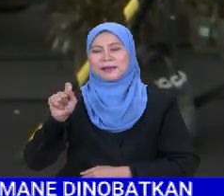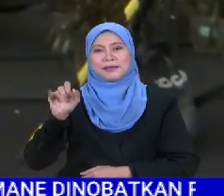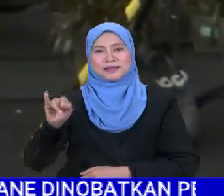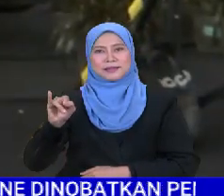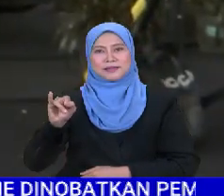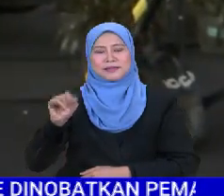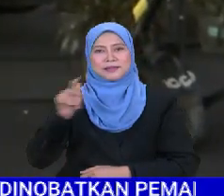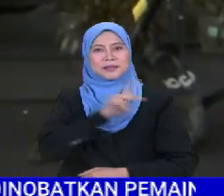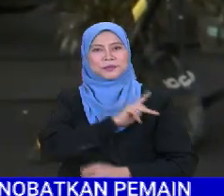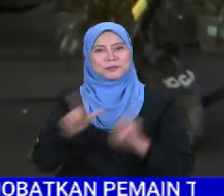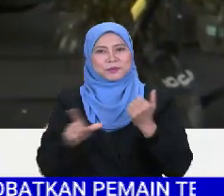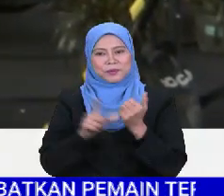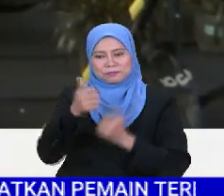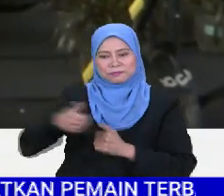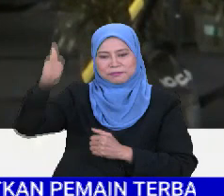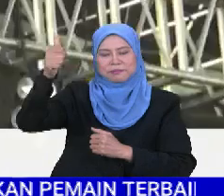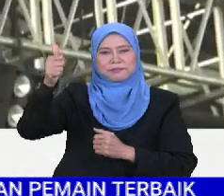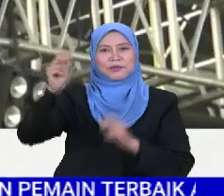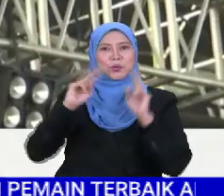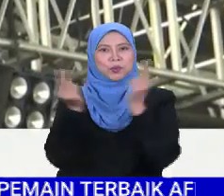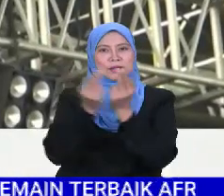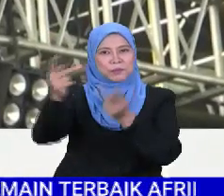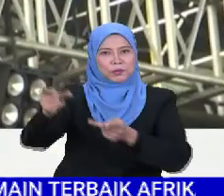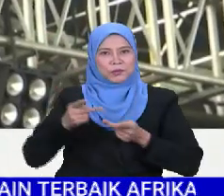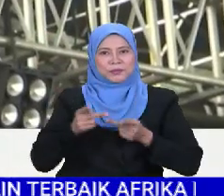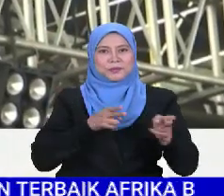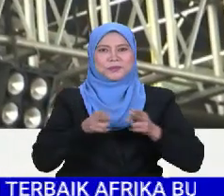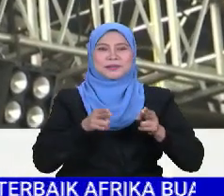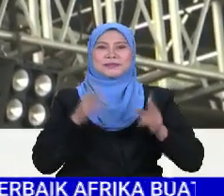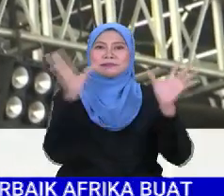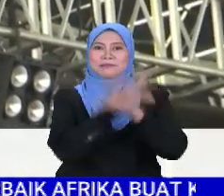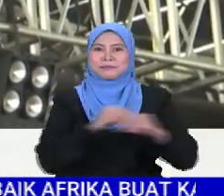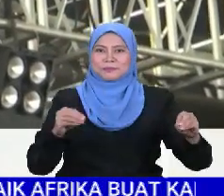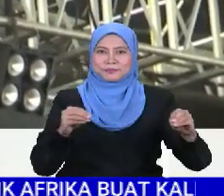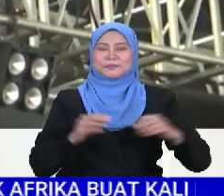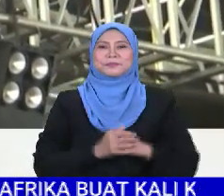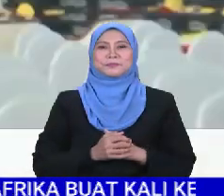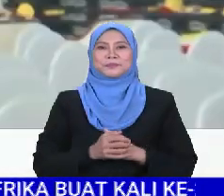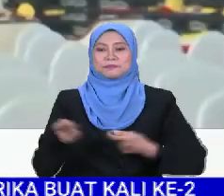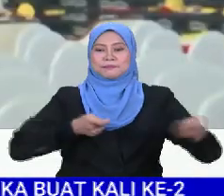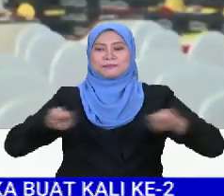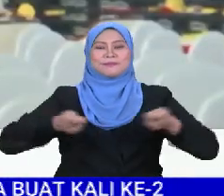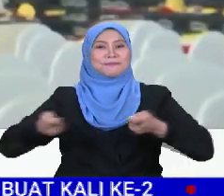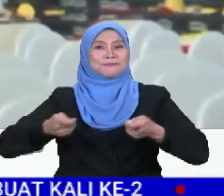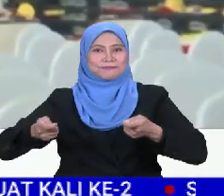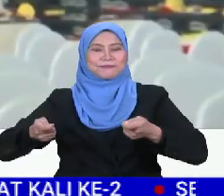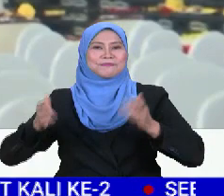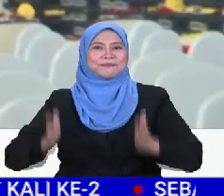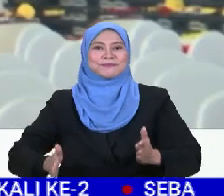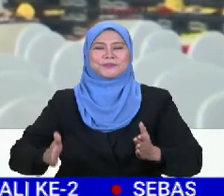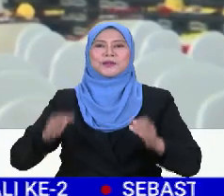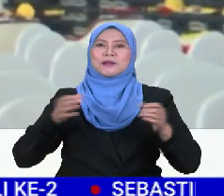merupakan Ketua Penolong Pengarah Unit Protokol Istiadat Pengurusan Acara Sarawak yang juga merupakan koordinator untuk acara malam ini